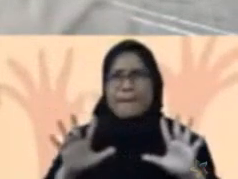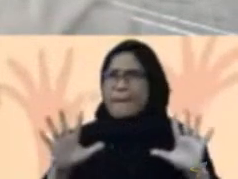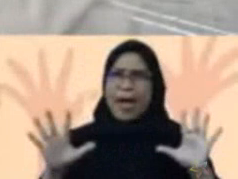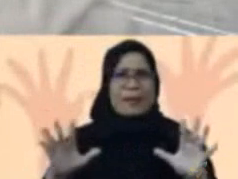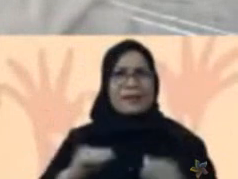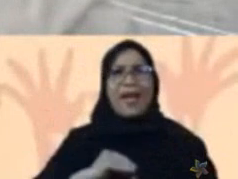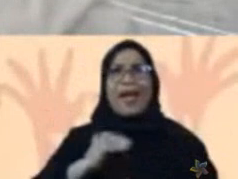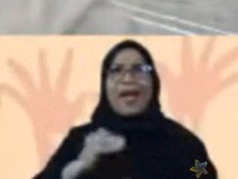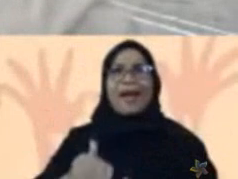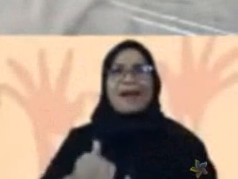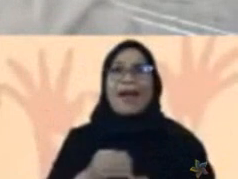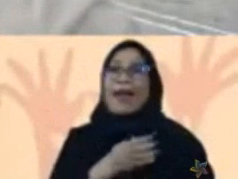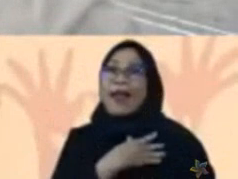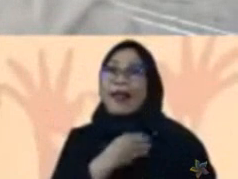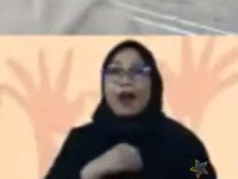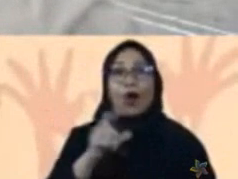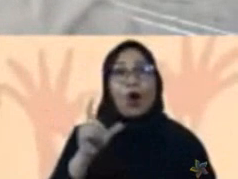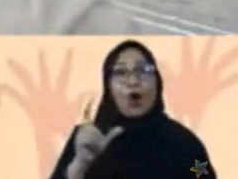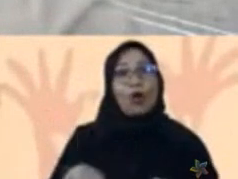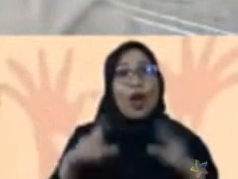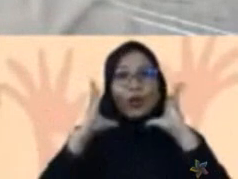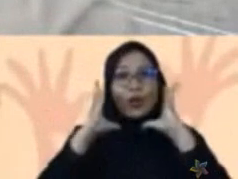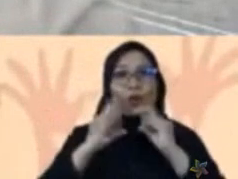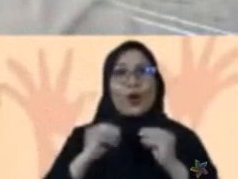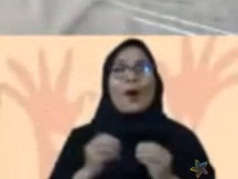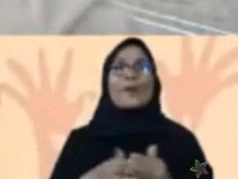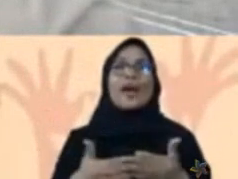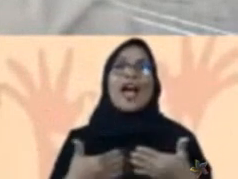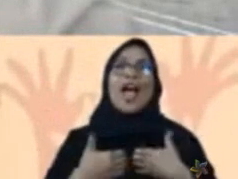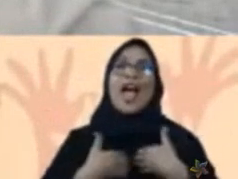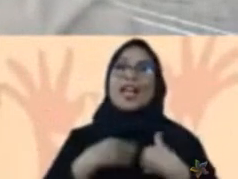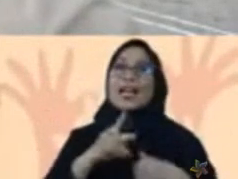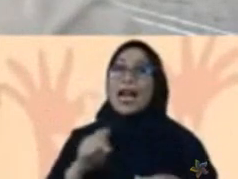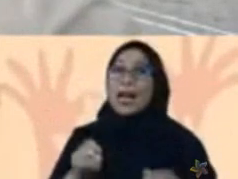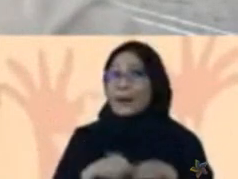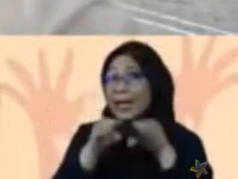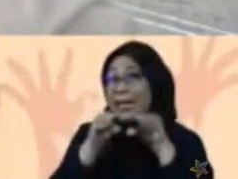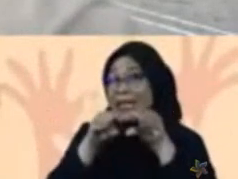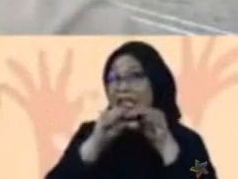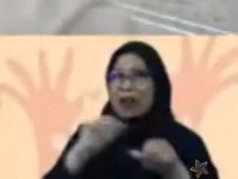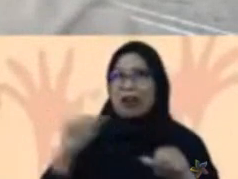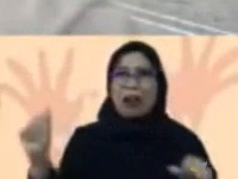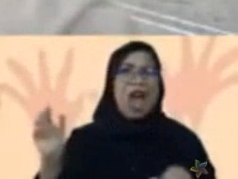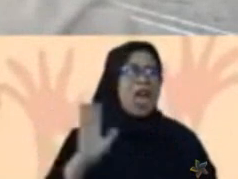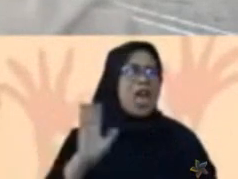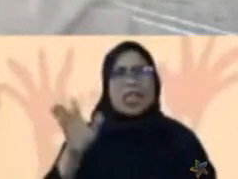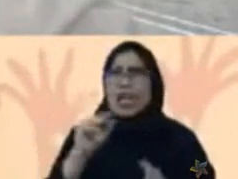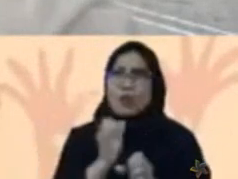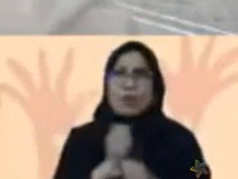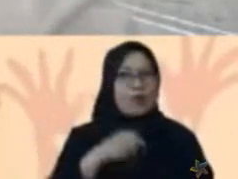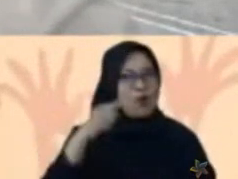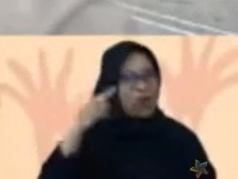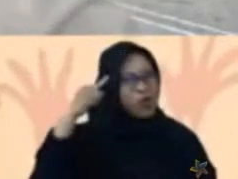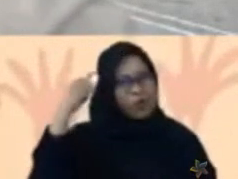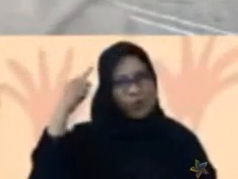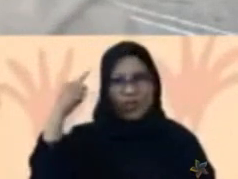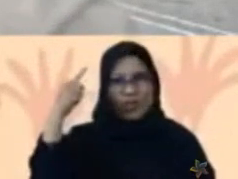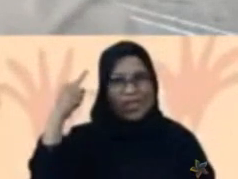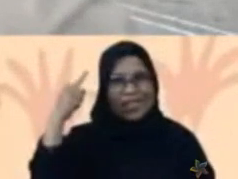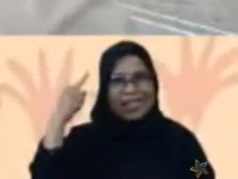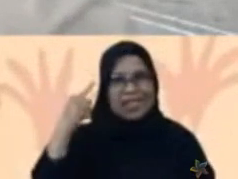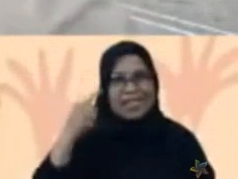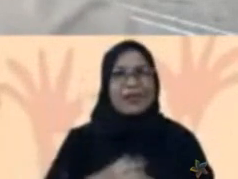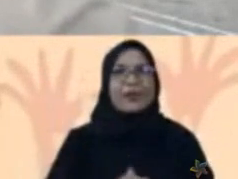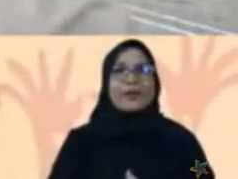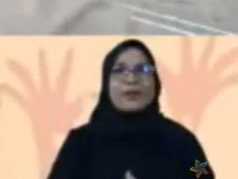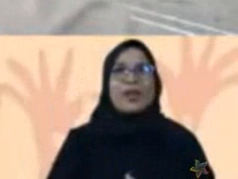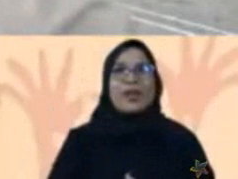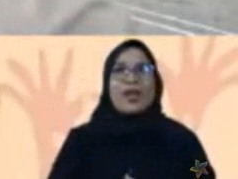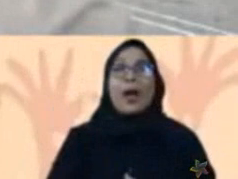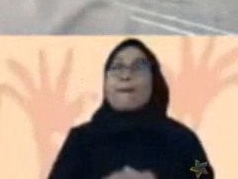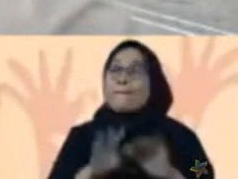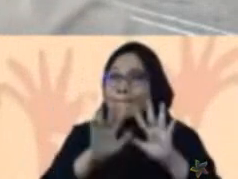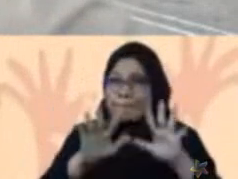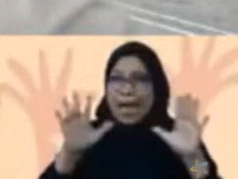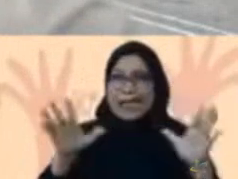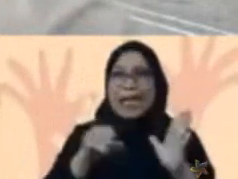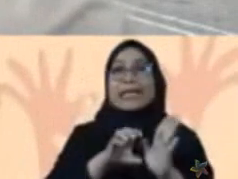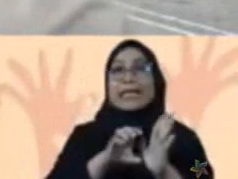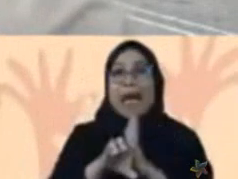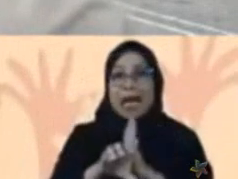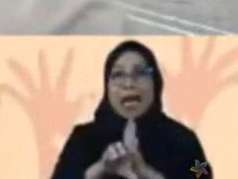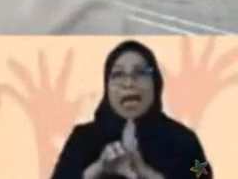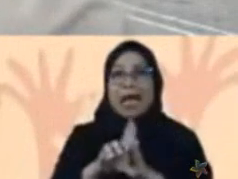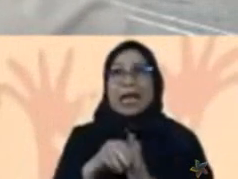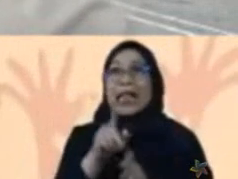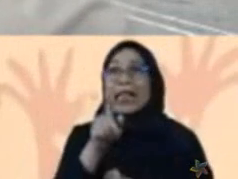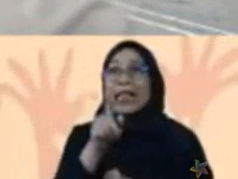ini gimana ya menyelenggarakan pendidikan yang tidak bikin pusing gitu. Sebenarnya Bu Titi punya banyak tips gitu ya, dan tentunya